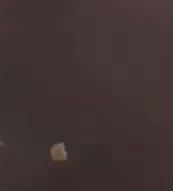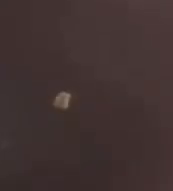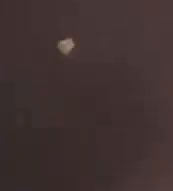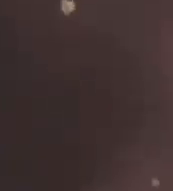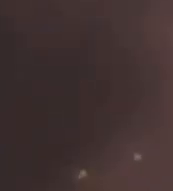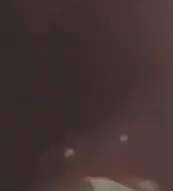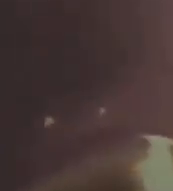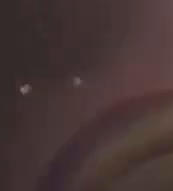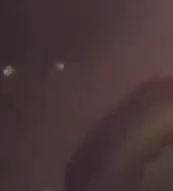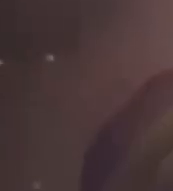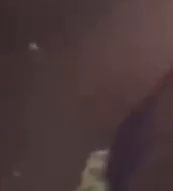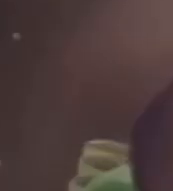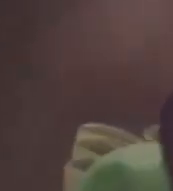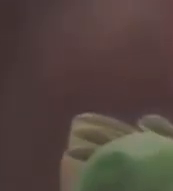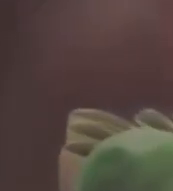ام